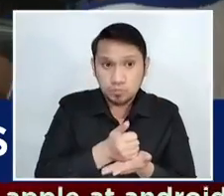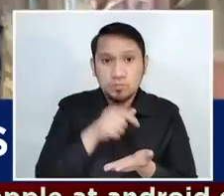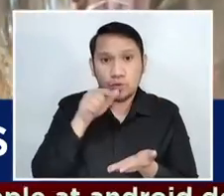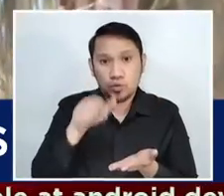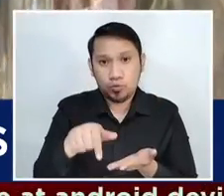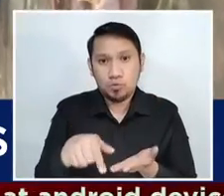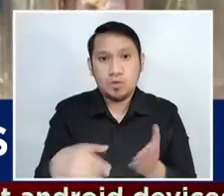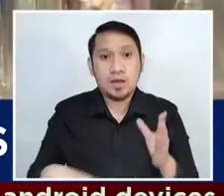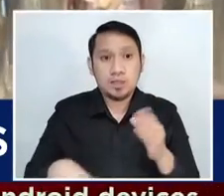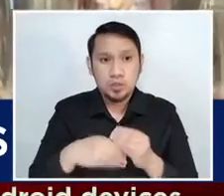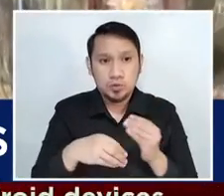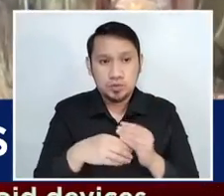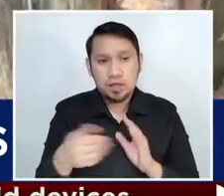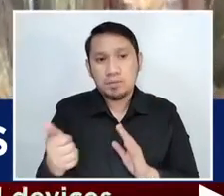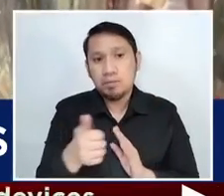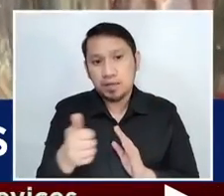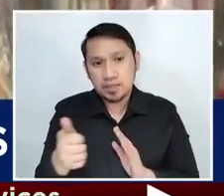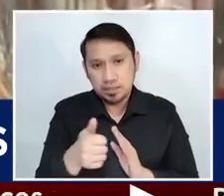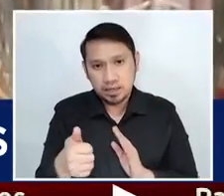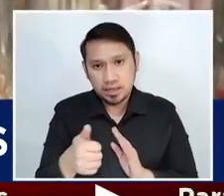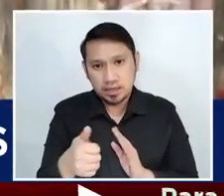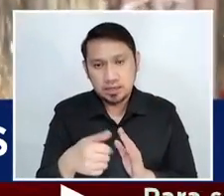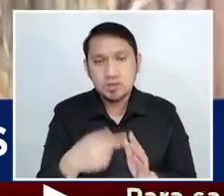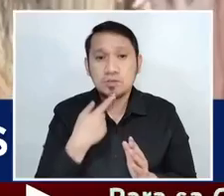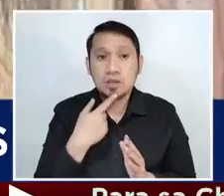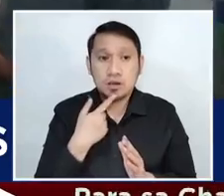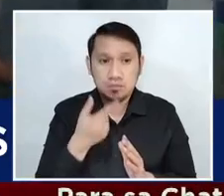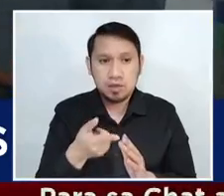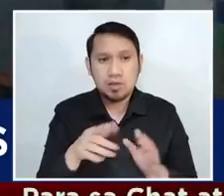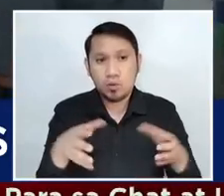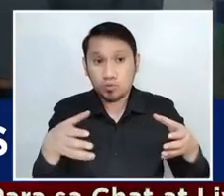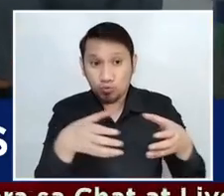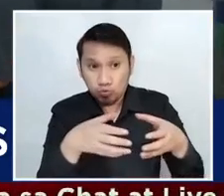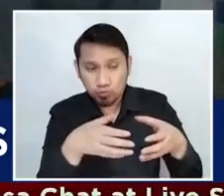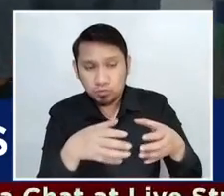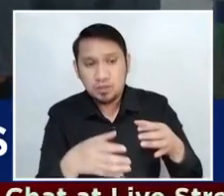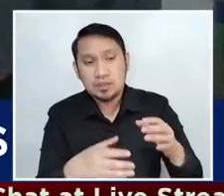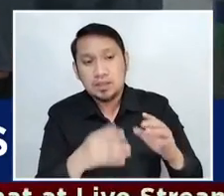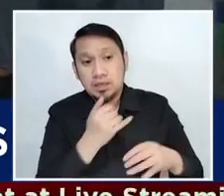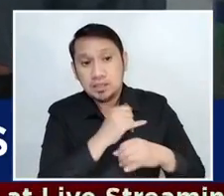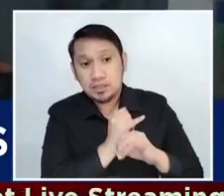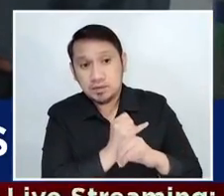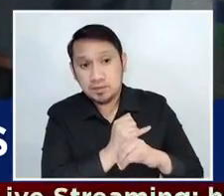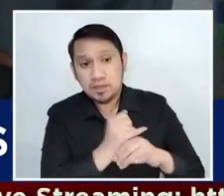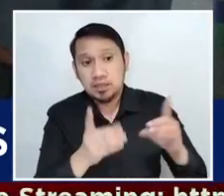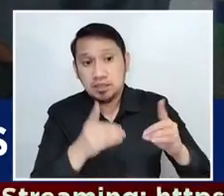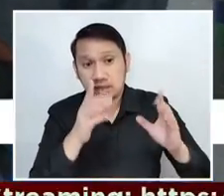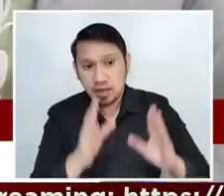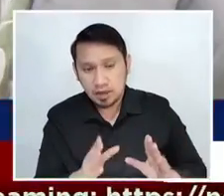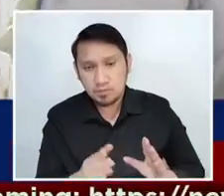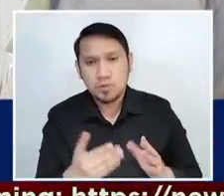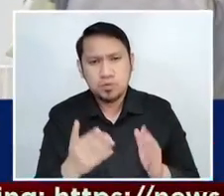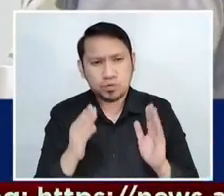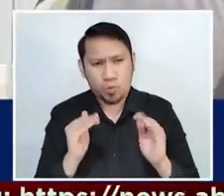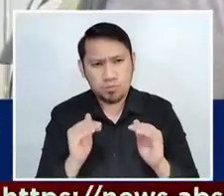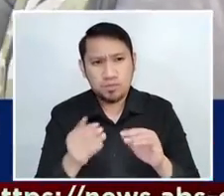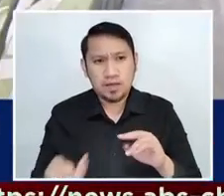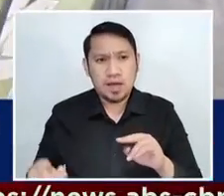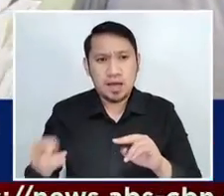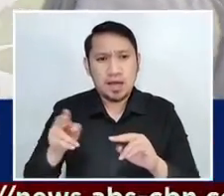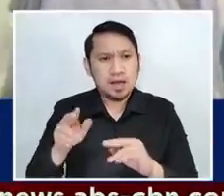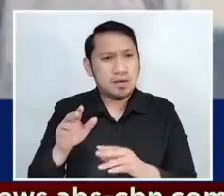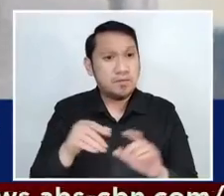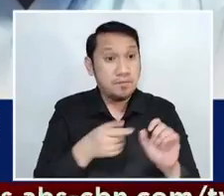jeep. Apela ng mga grupo ng mga jeepney operator at driver, itaas ang base fare sa 15 pesos mula sa